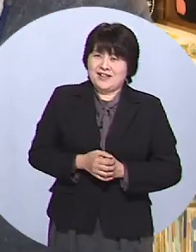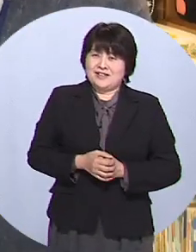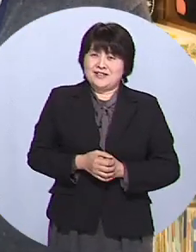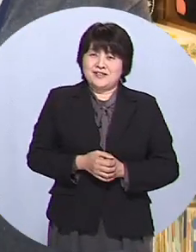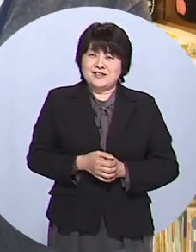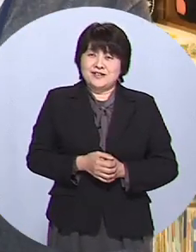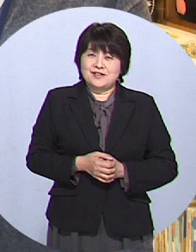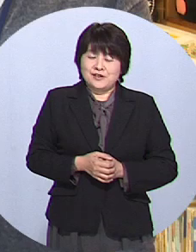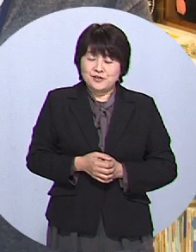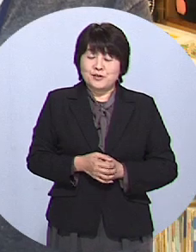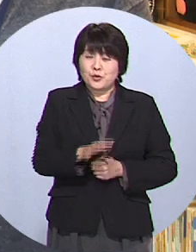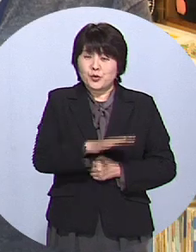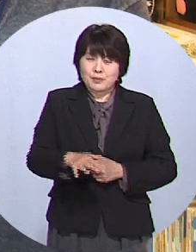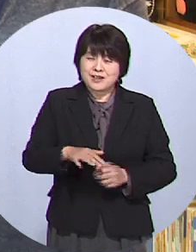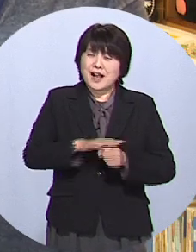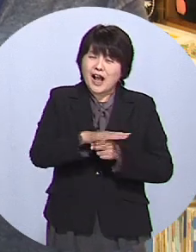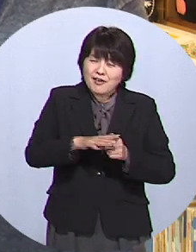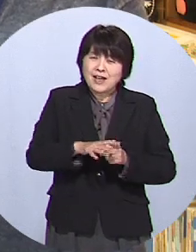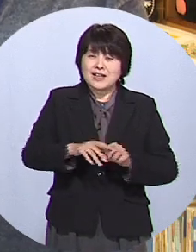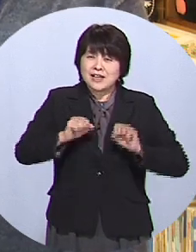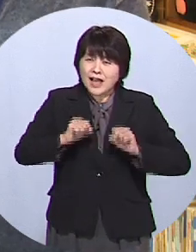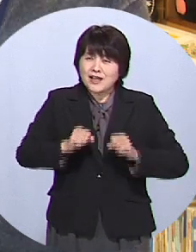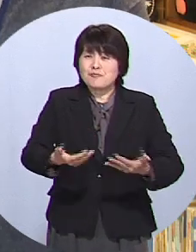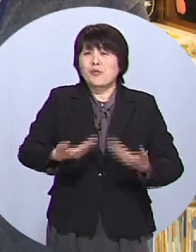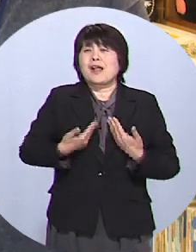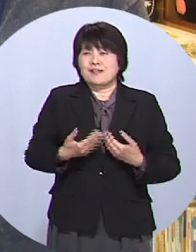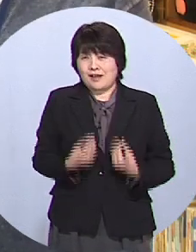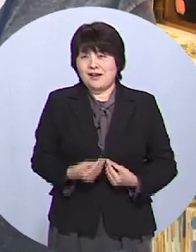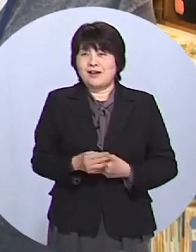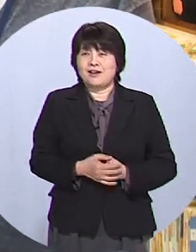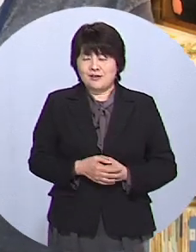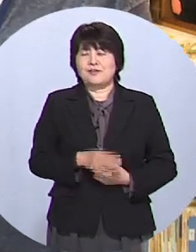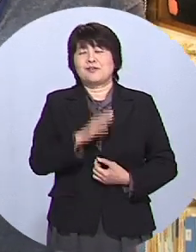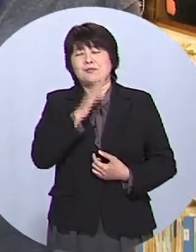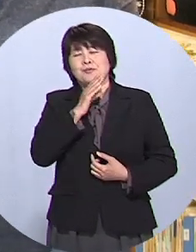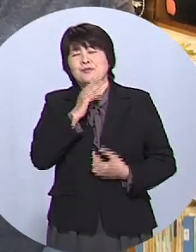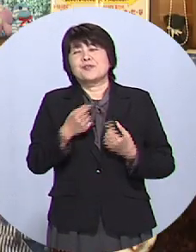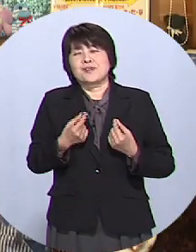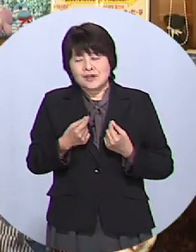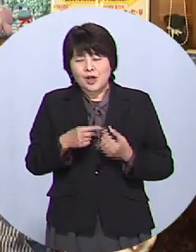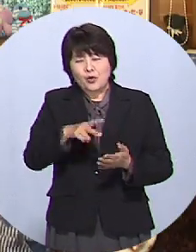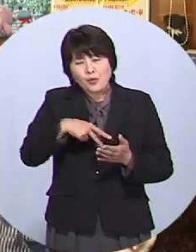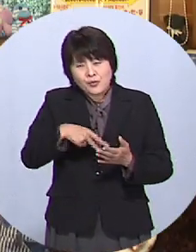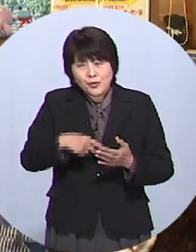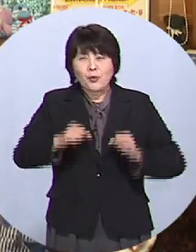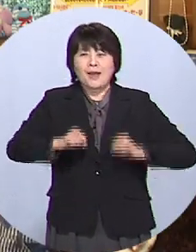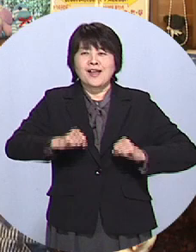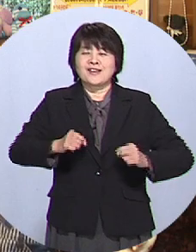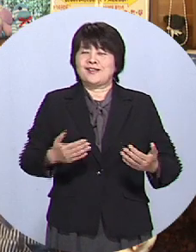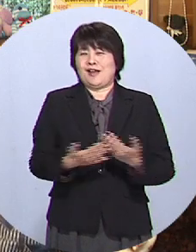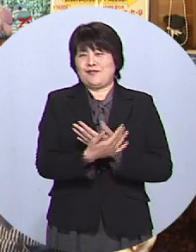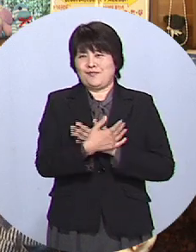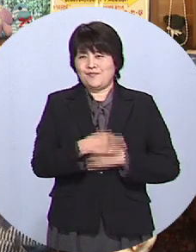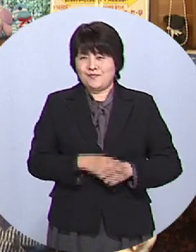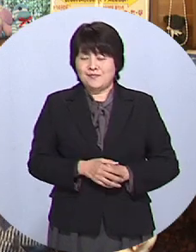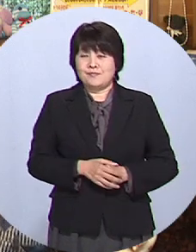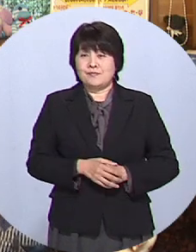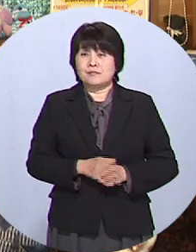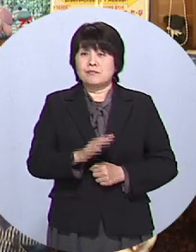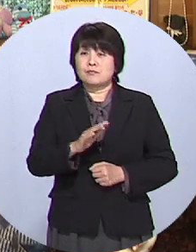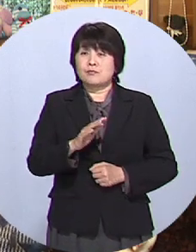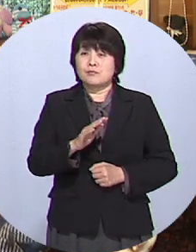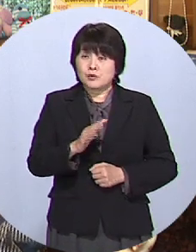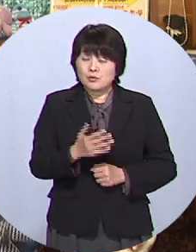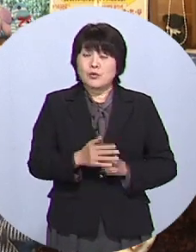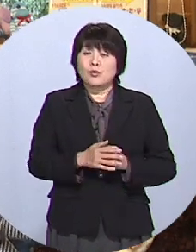。 なんかこう子供たちが可愛くて元気をもらえますね。 本当にそうなんです。読み聞かせをすると本当に元気がもらえて、 はい、しかもあ